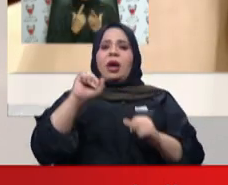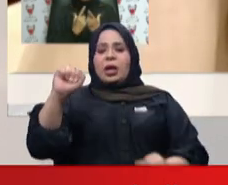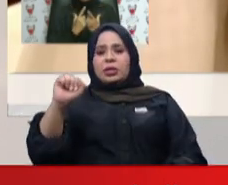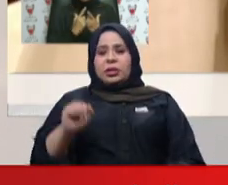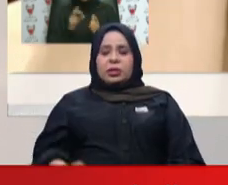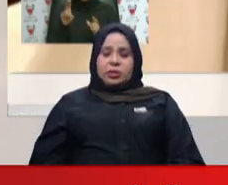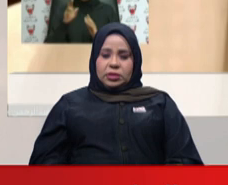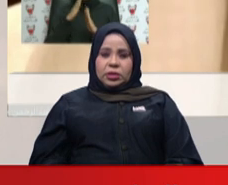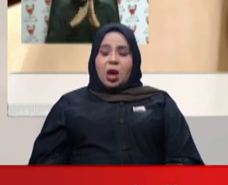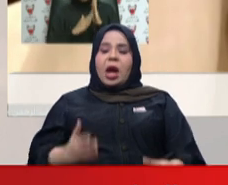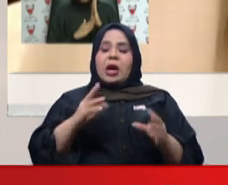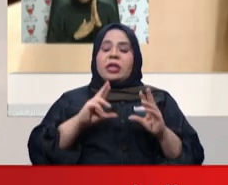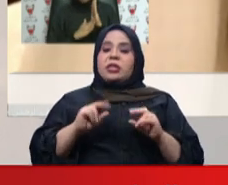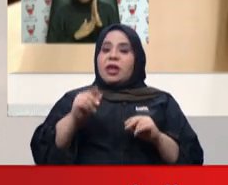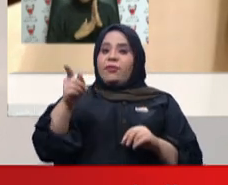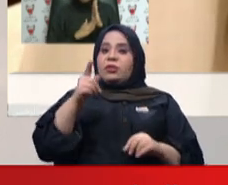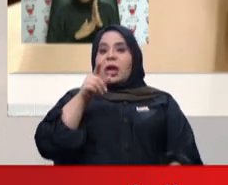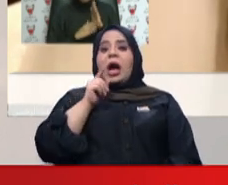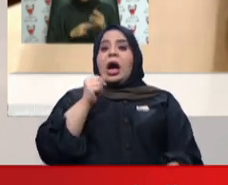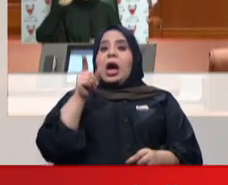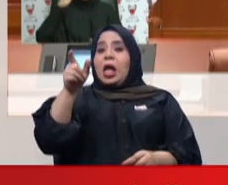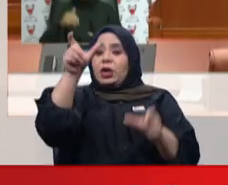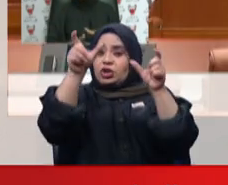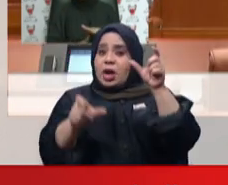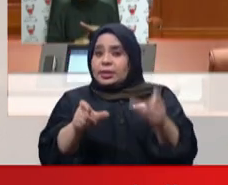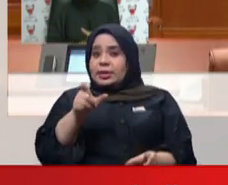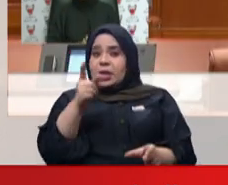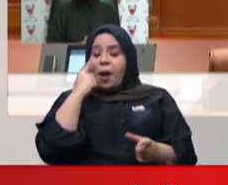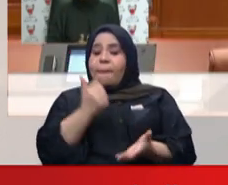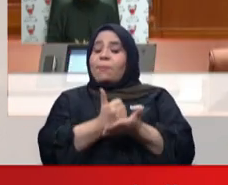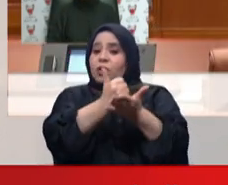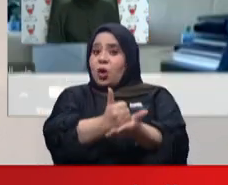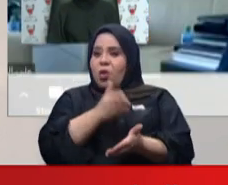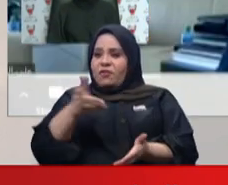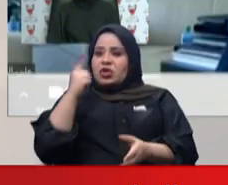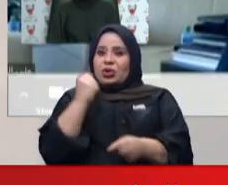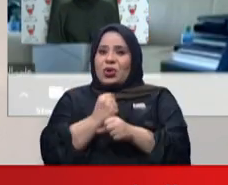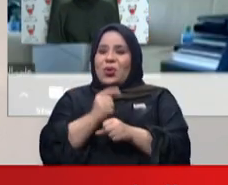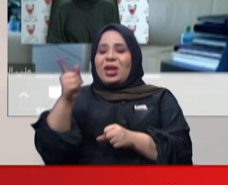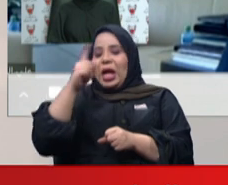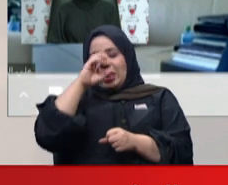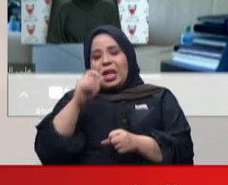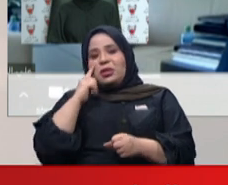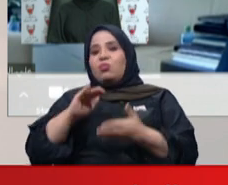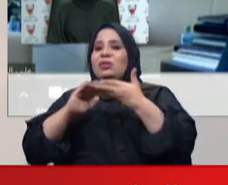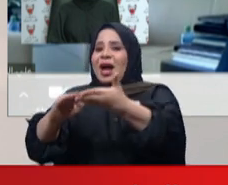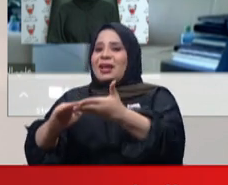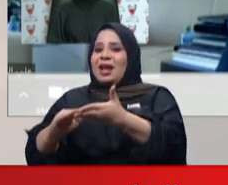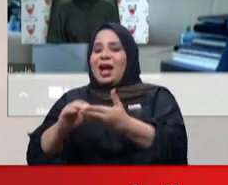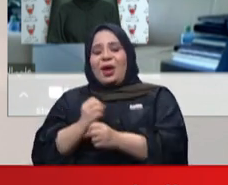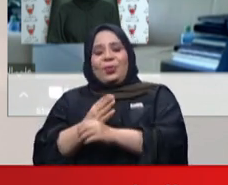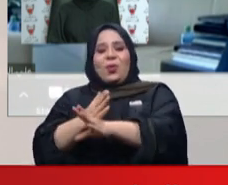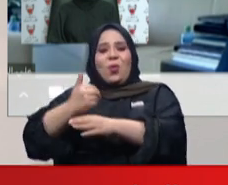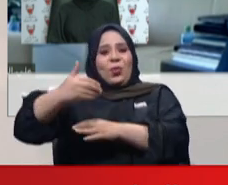متفرق لهذا العمل. الكل يعني اشمل هذا القانون ونظم العلاقة